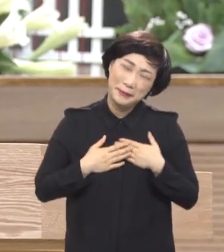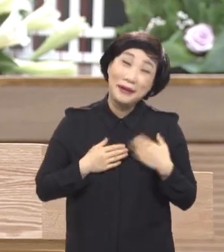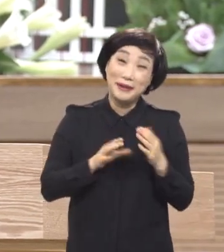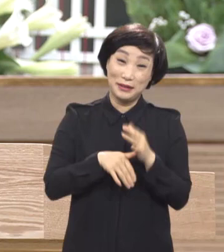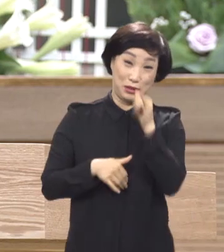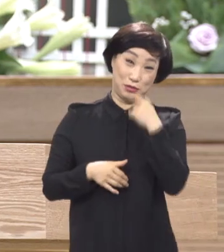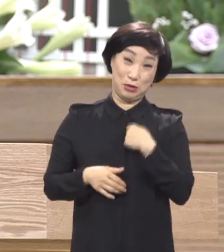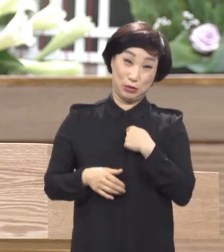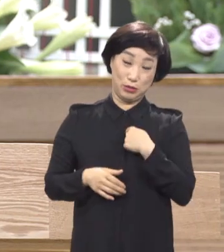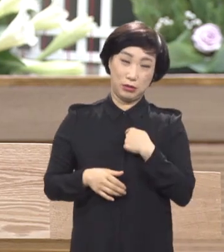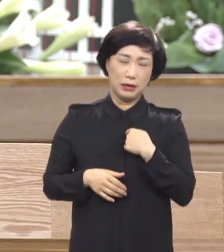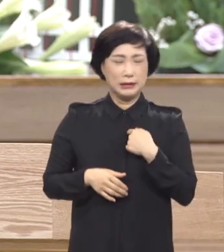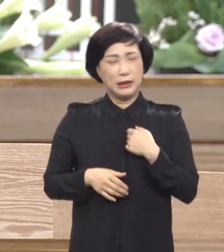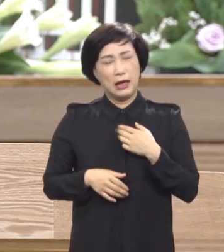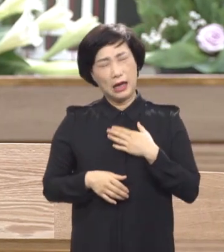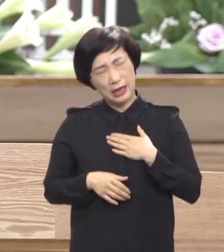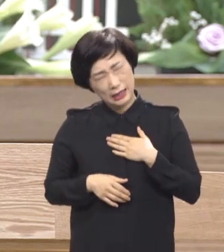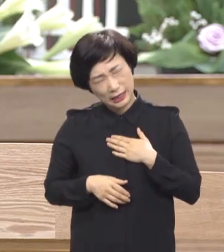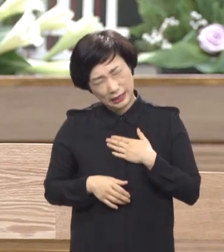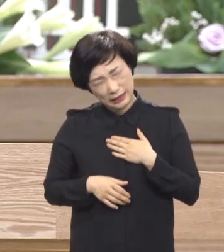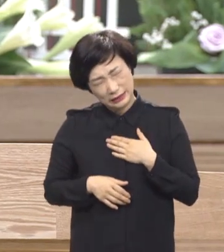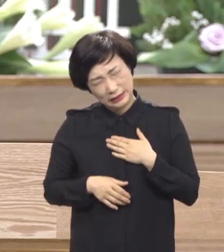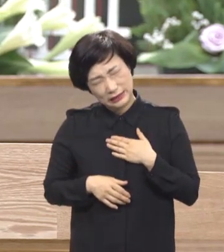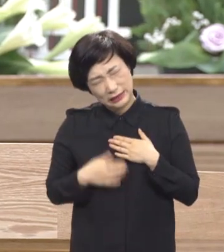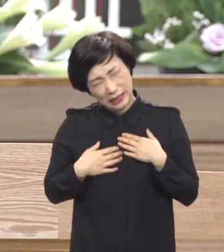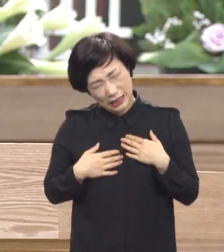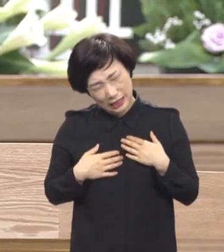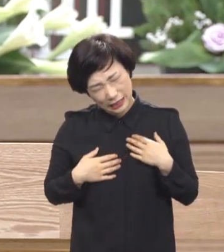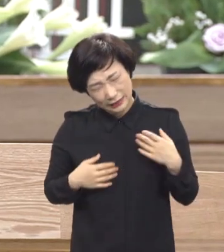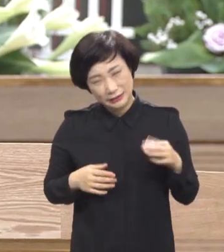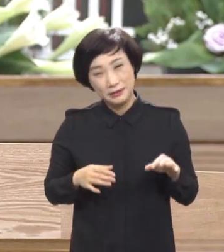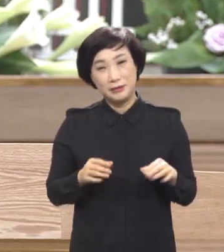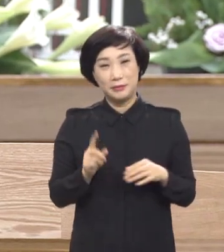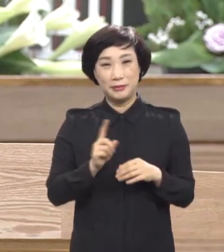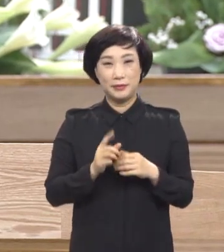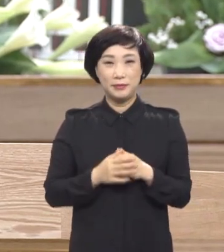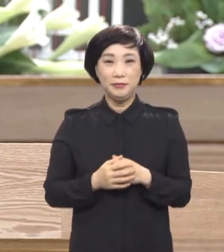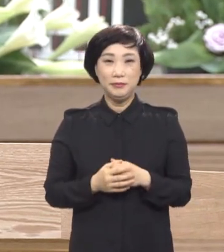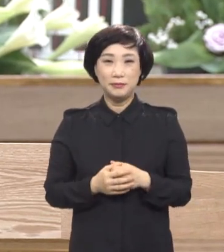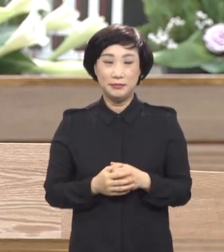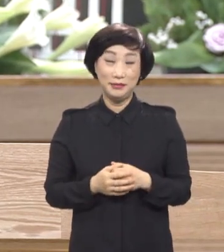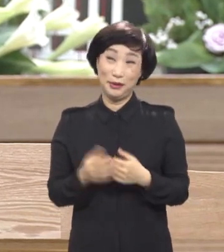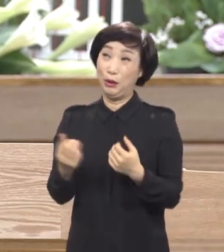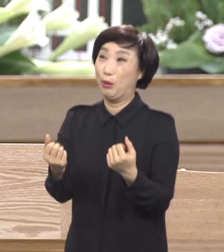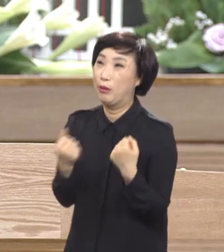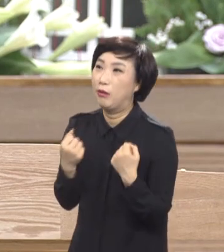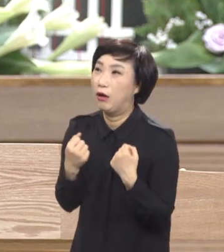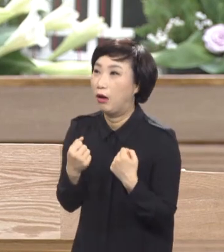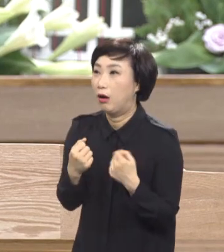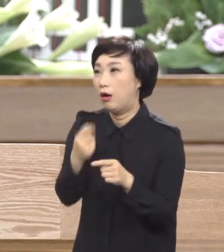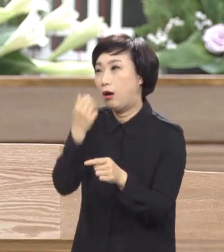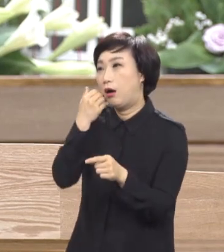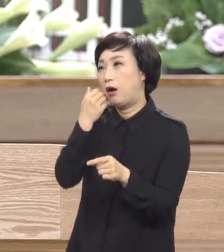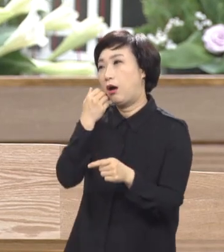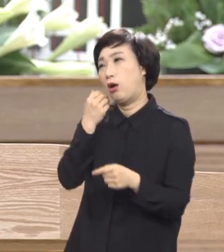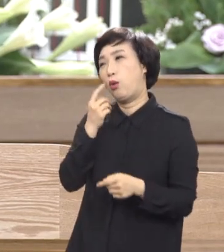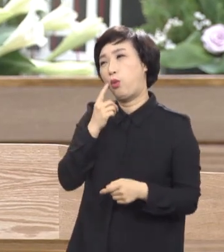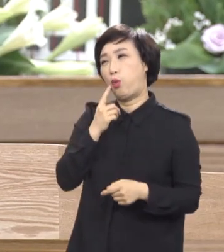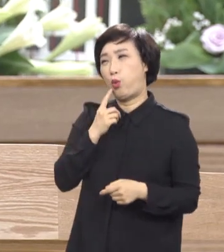야 세상에 그냥 건강한 것이 그렇게